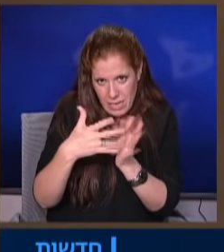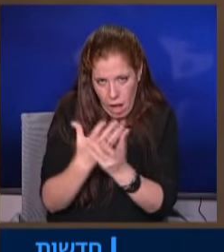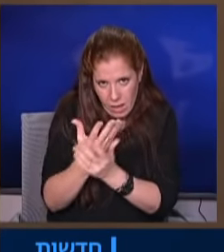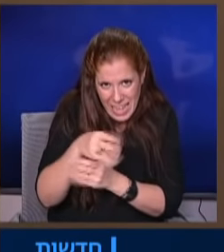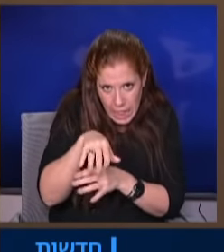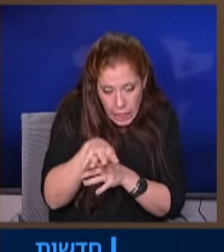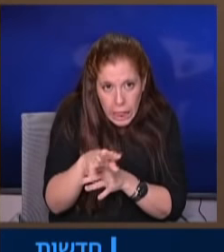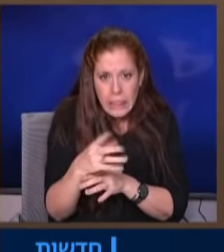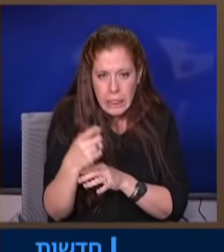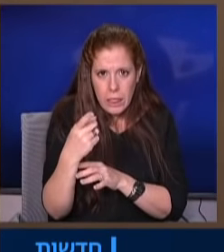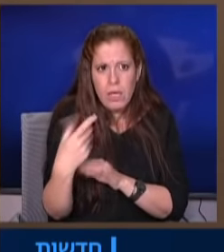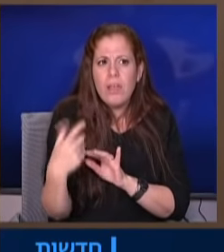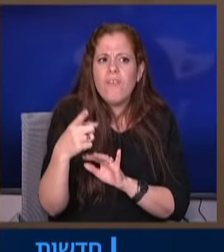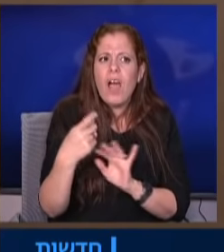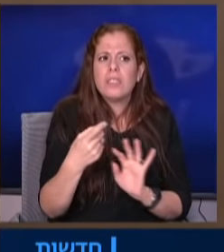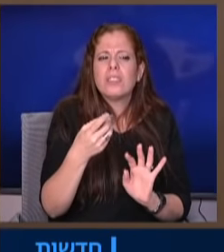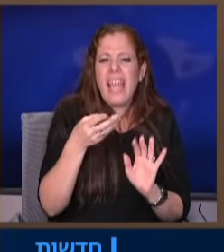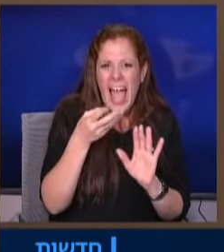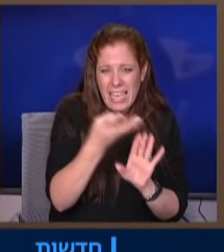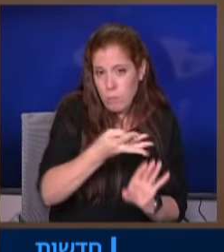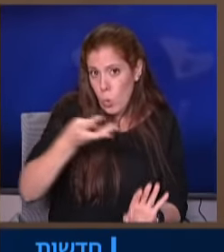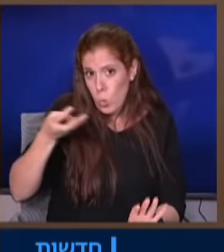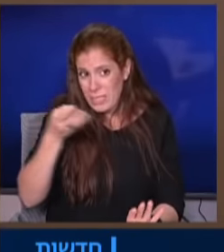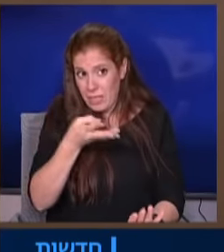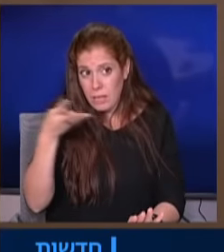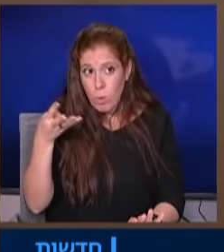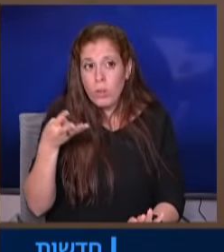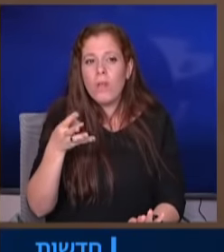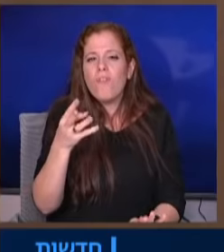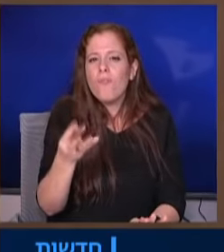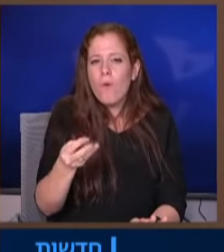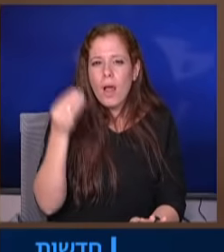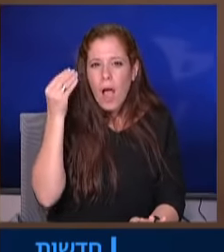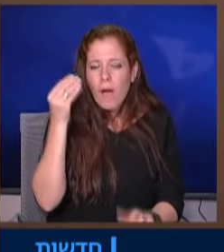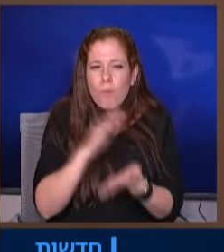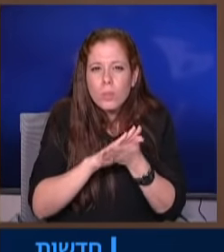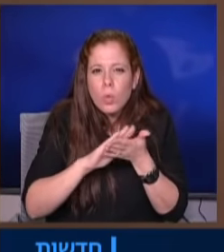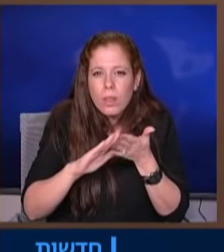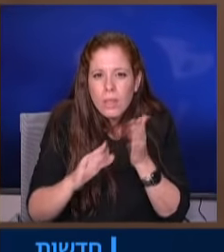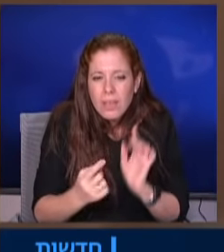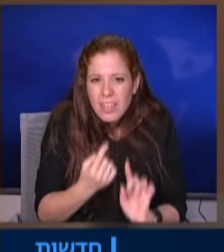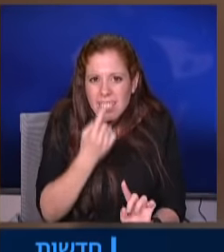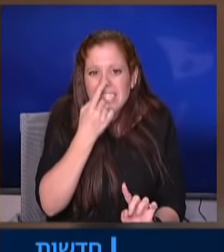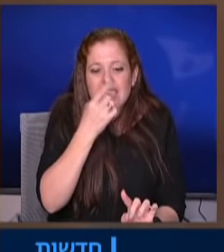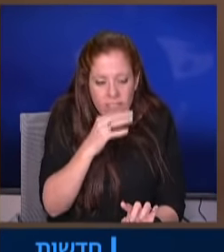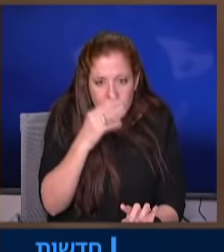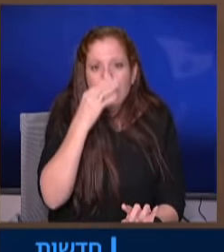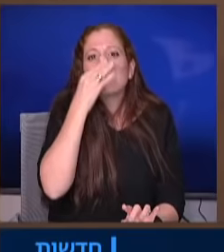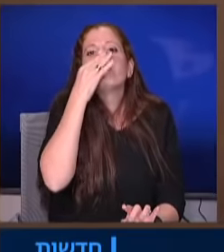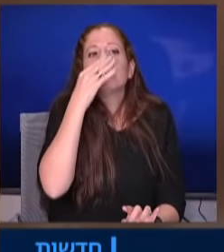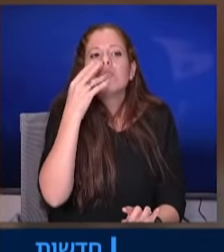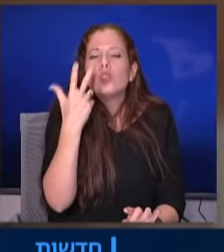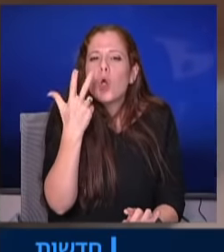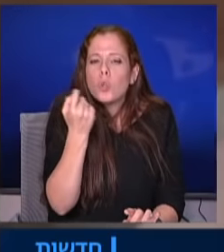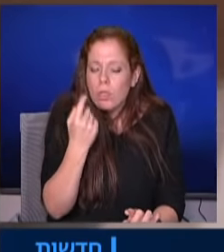ואז הוא הוציא את האצבעות שלו, והוא לקח אותן, והוא פשוט הסניף אותן 3 שניות, הוא